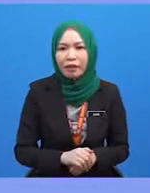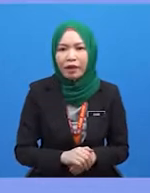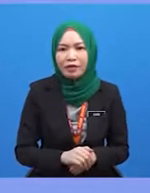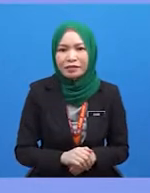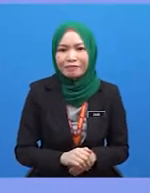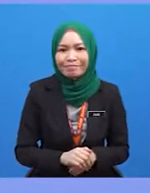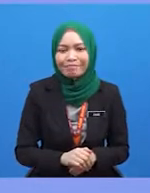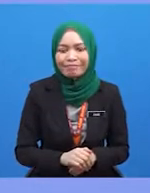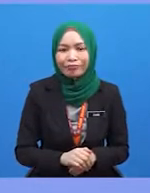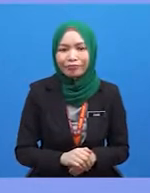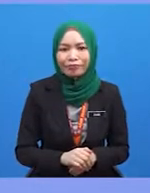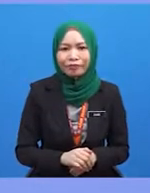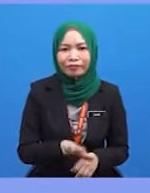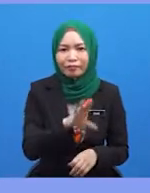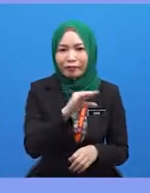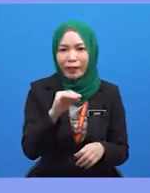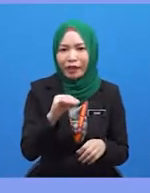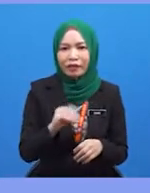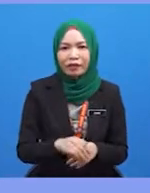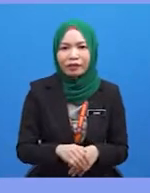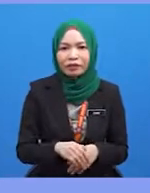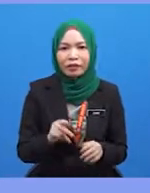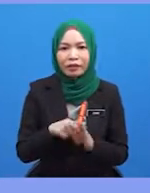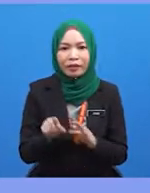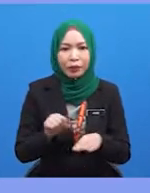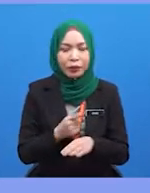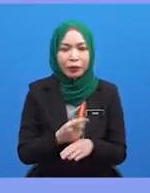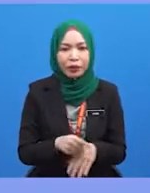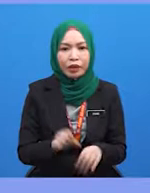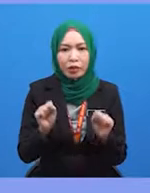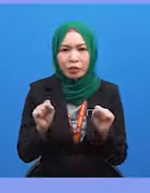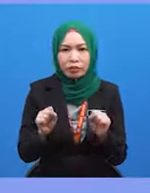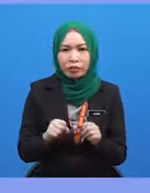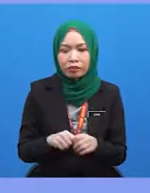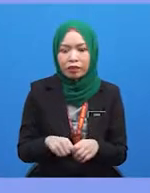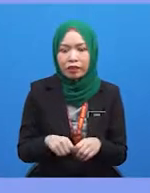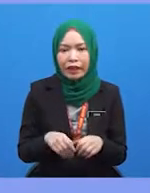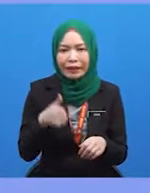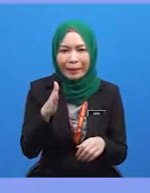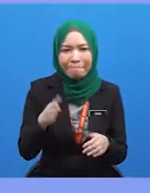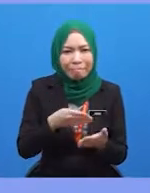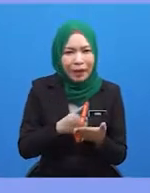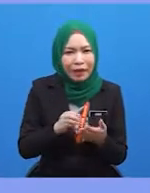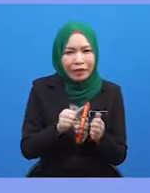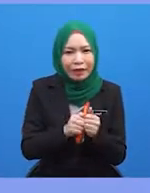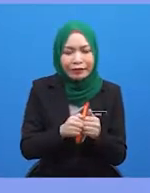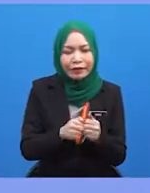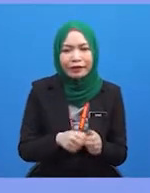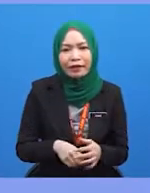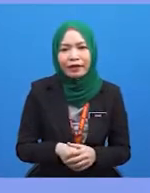untuk dihasilkan dan sanggup bayar dengan harga yang tinggi. Tetapi kena